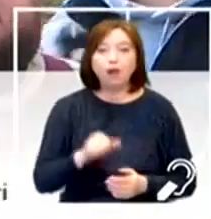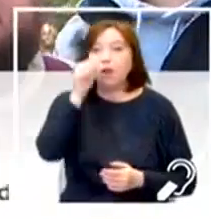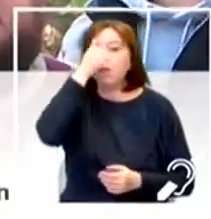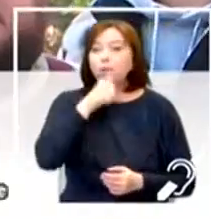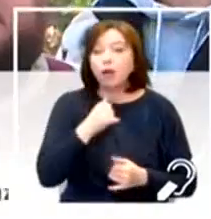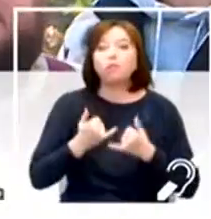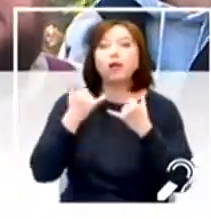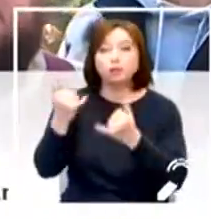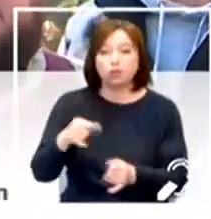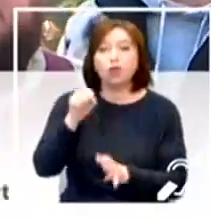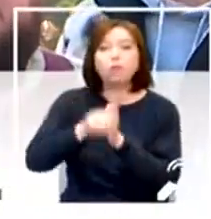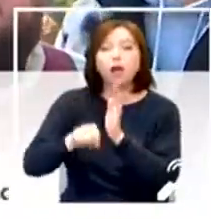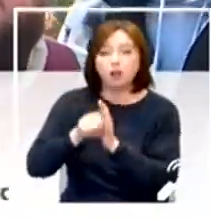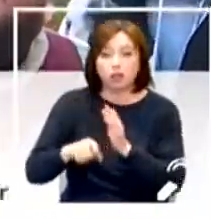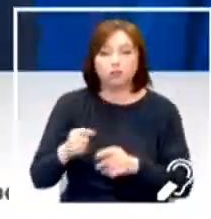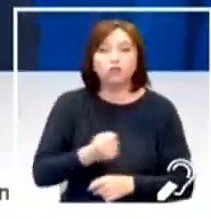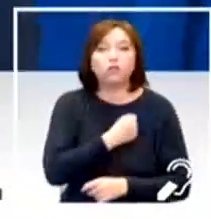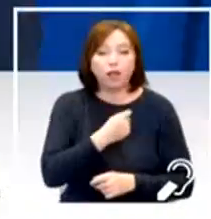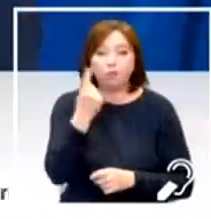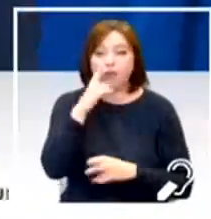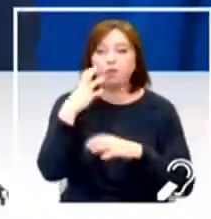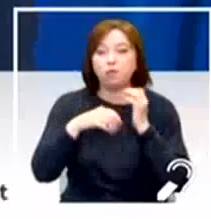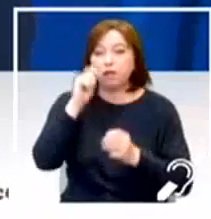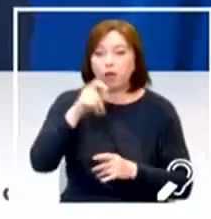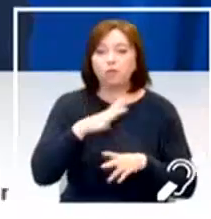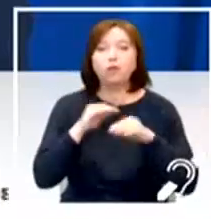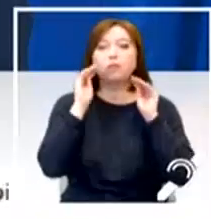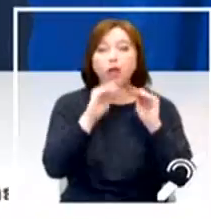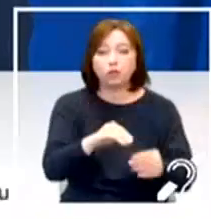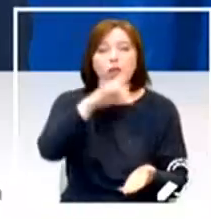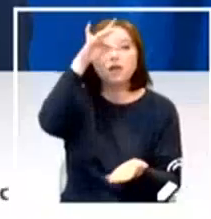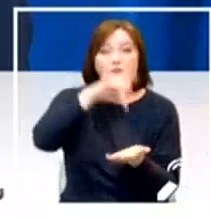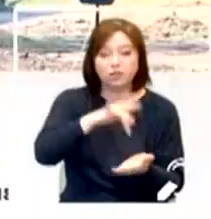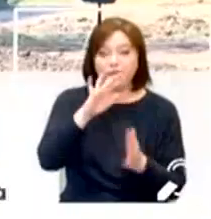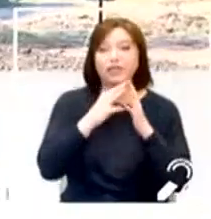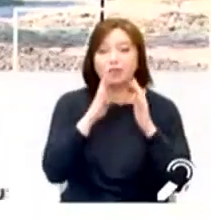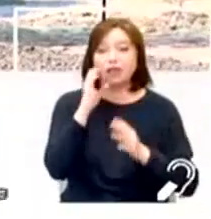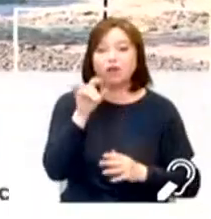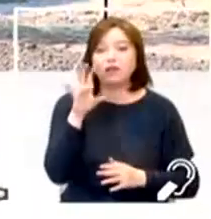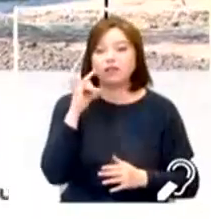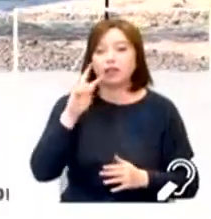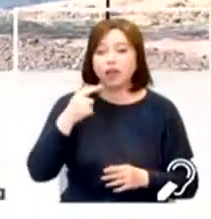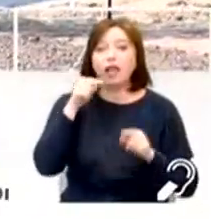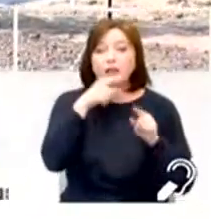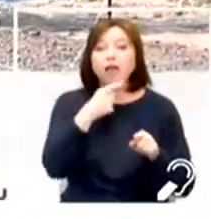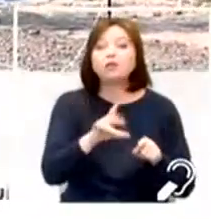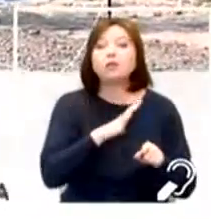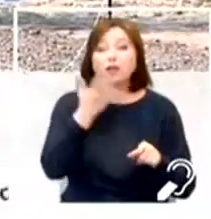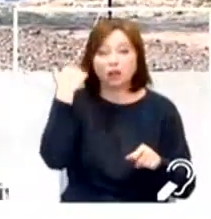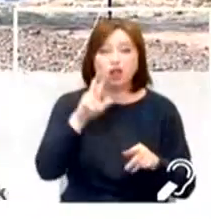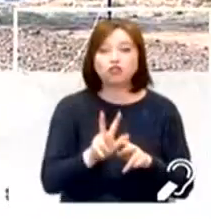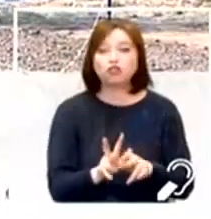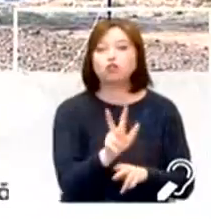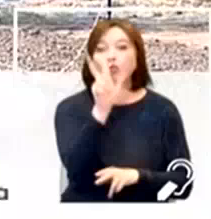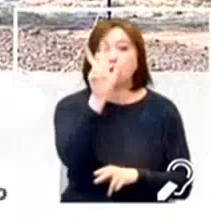Monumentul dedicat ostașilor căzuți în primul război mondial a fost amplasat chiar în centrul satului Văsieni, acolo unde s-a aflat troița